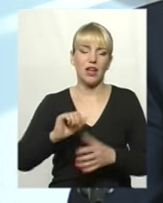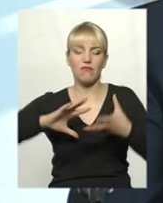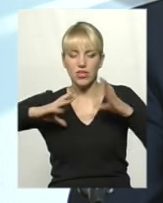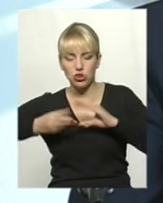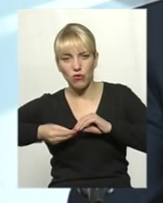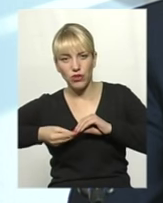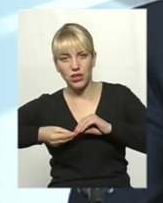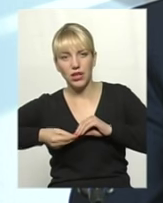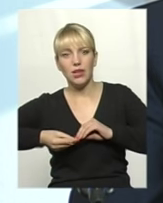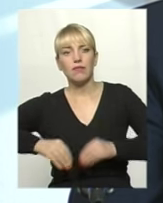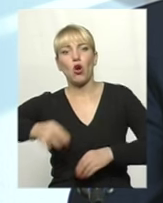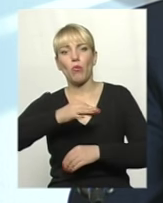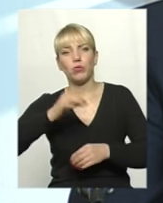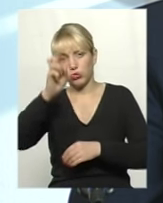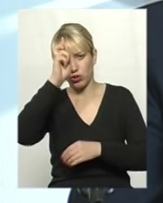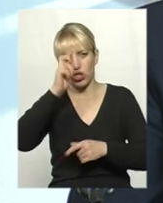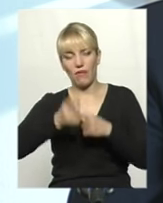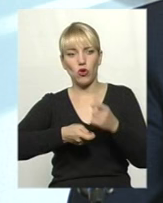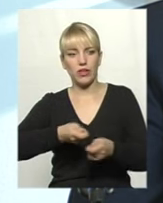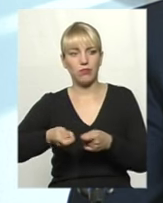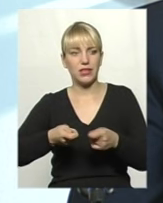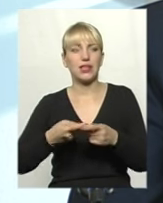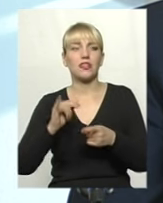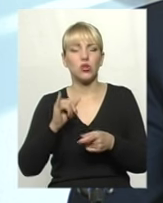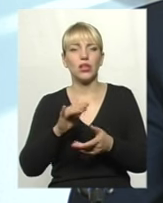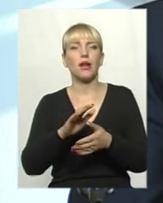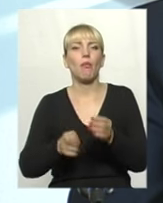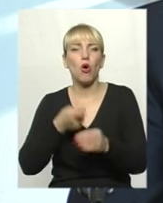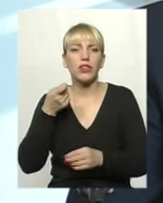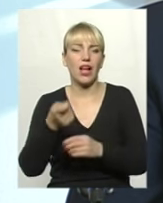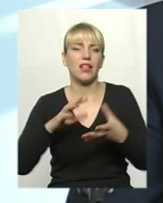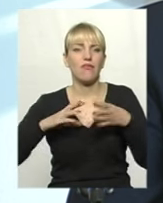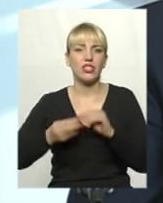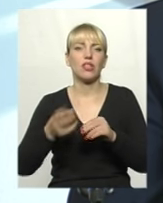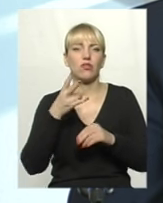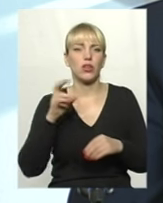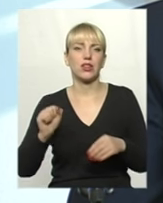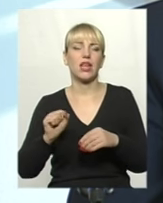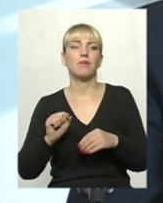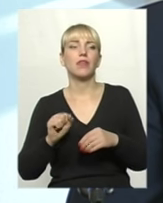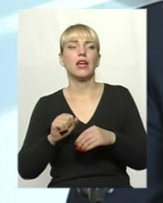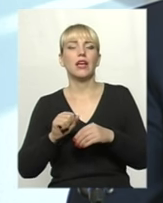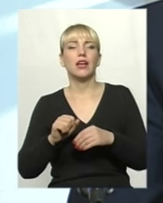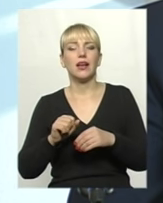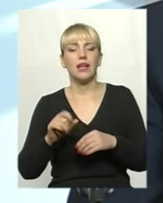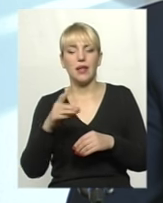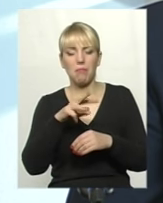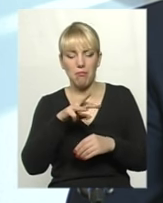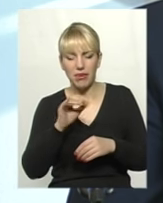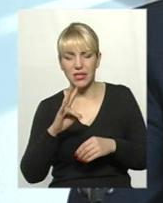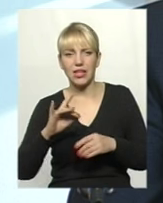висновки в обласну державну адміністрацію, одні з перших подали висновки на Мінрегіон, щоб нам